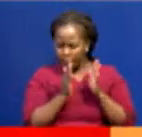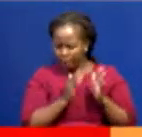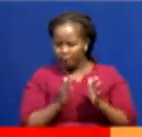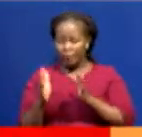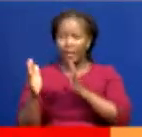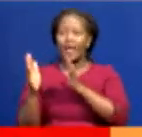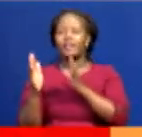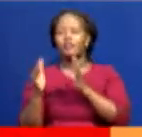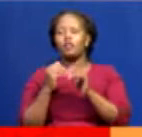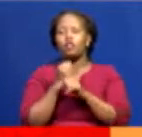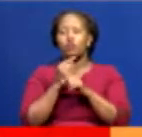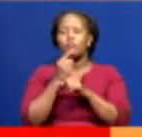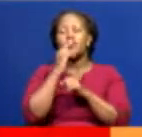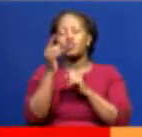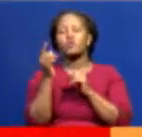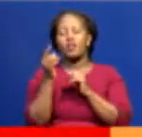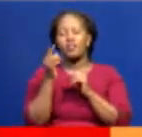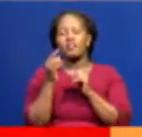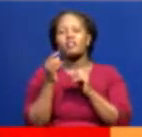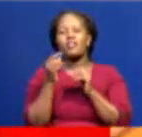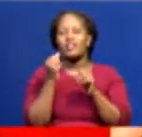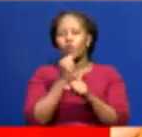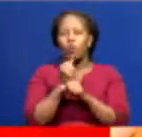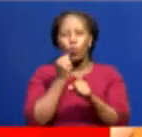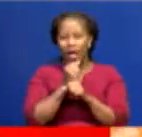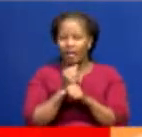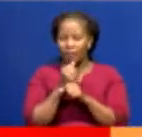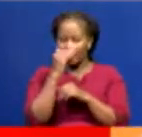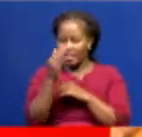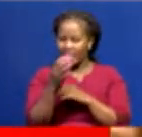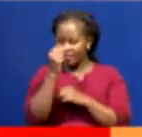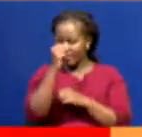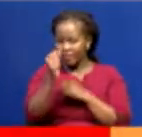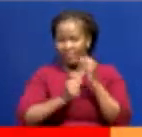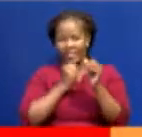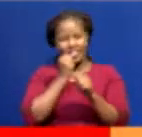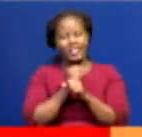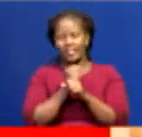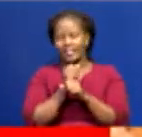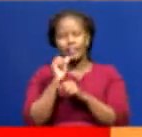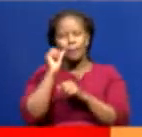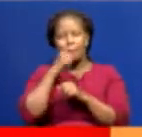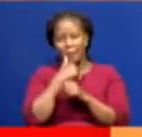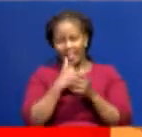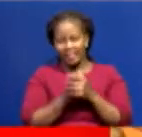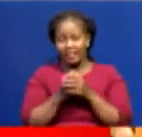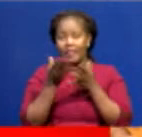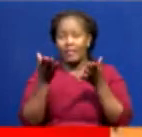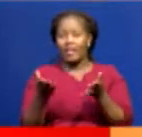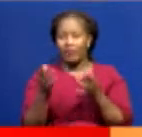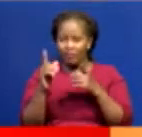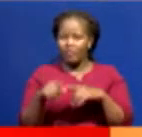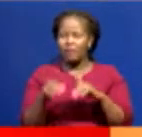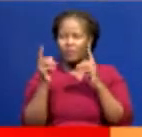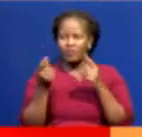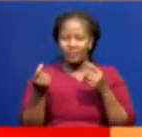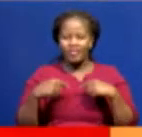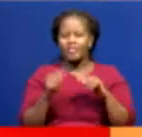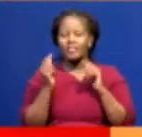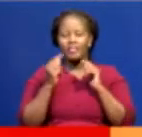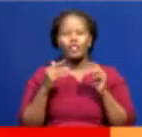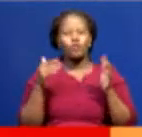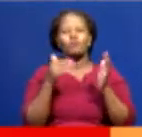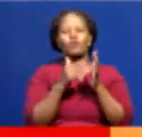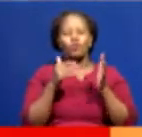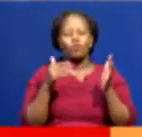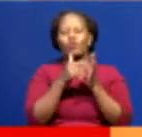kufanya kwa miaka mitano ni mipango mizuri sana. So kwa kimumbu wanatafuta njia ya kuskata